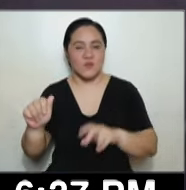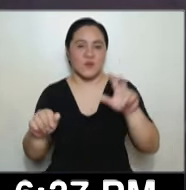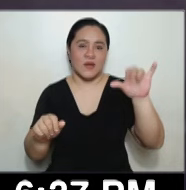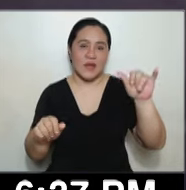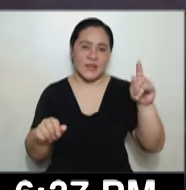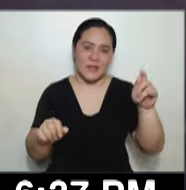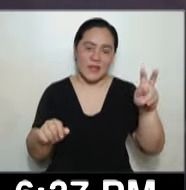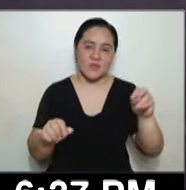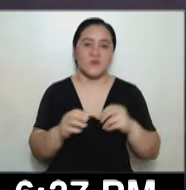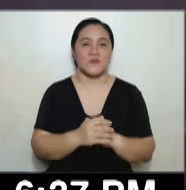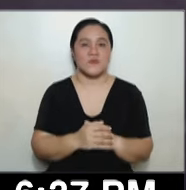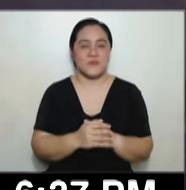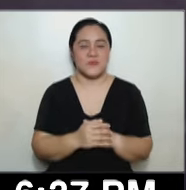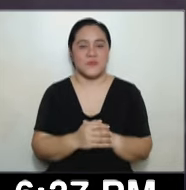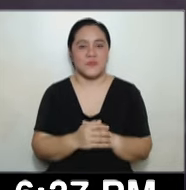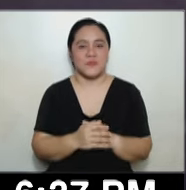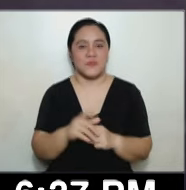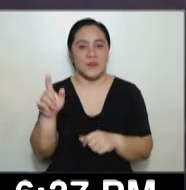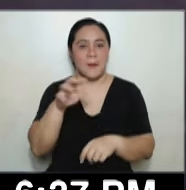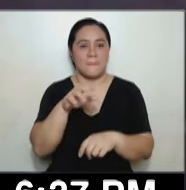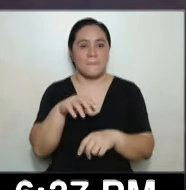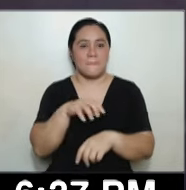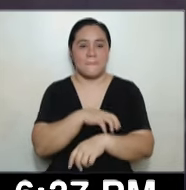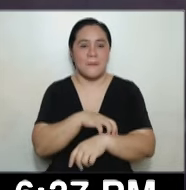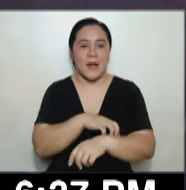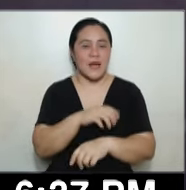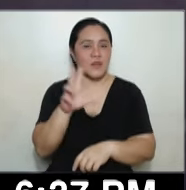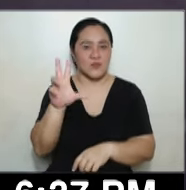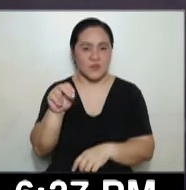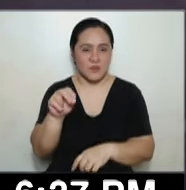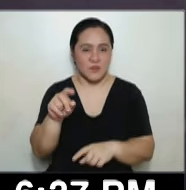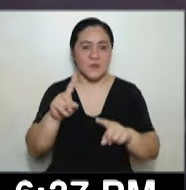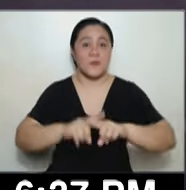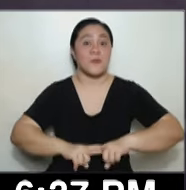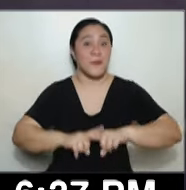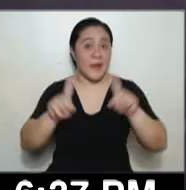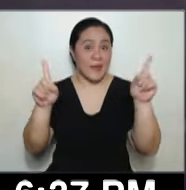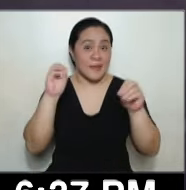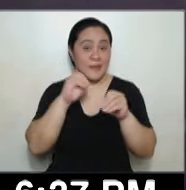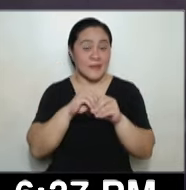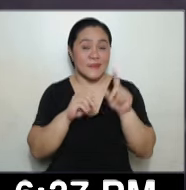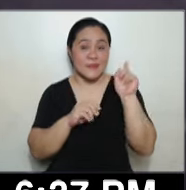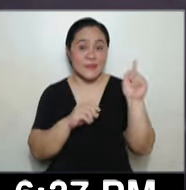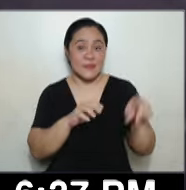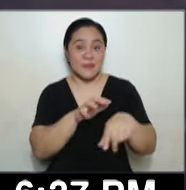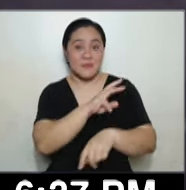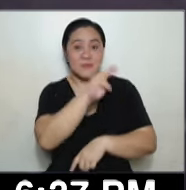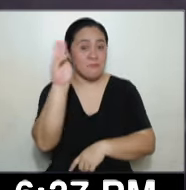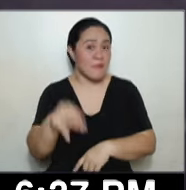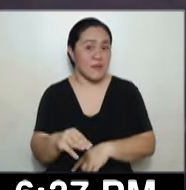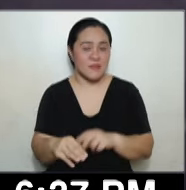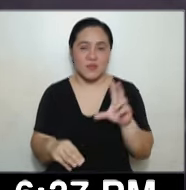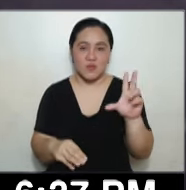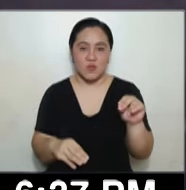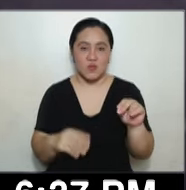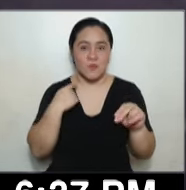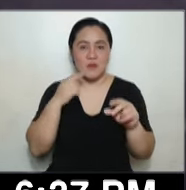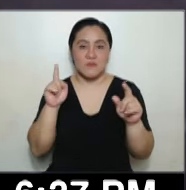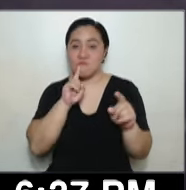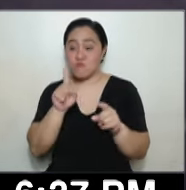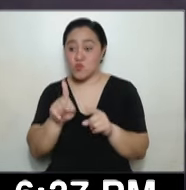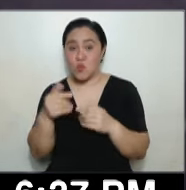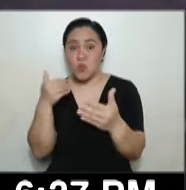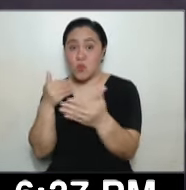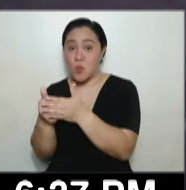Manila, ay medyo naiiba rin dahil magkaalyado yung dalawa. At very close yung